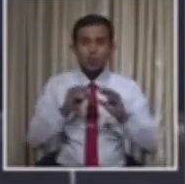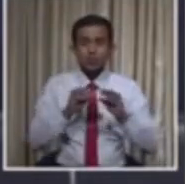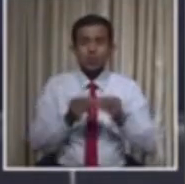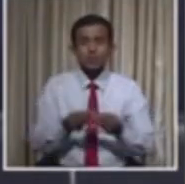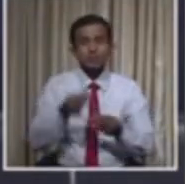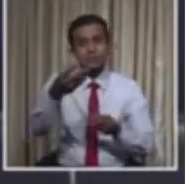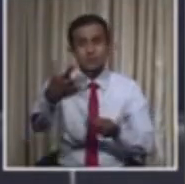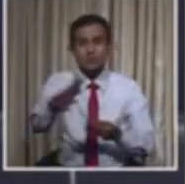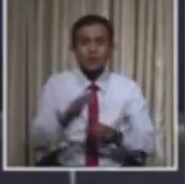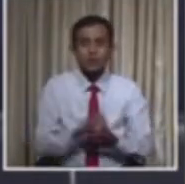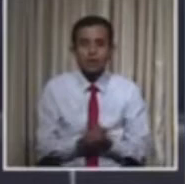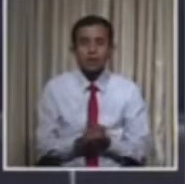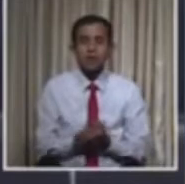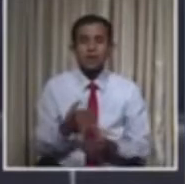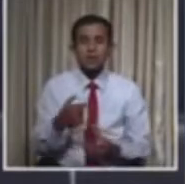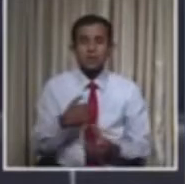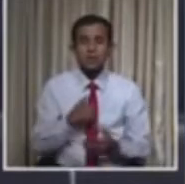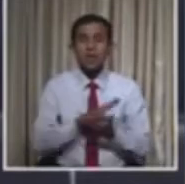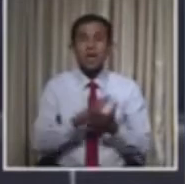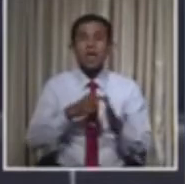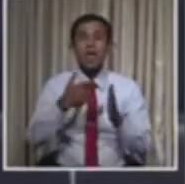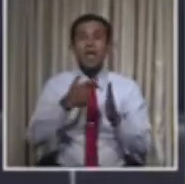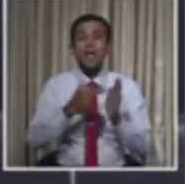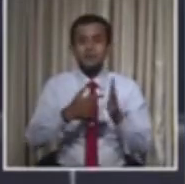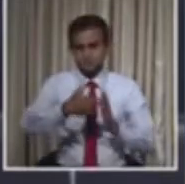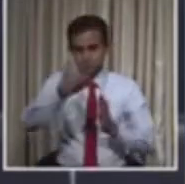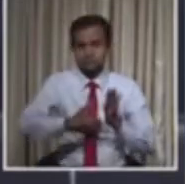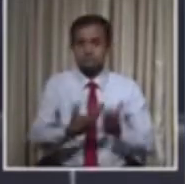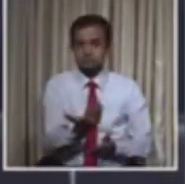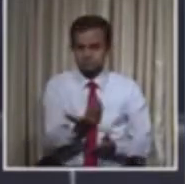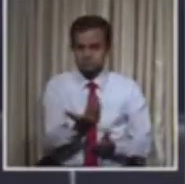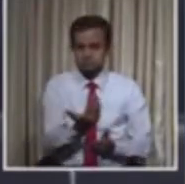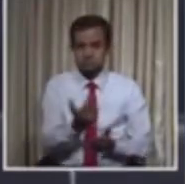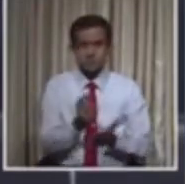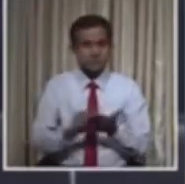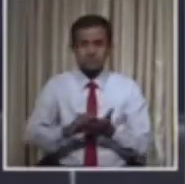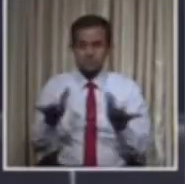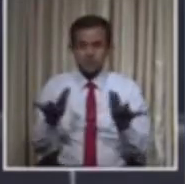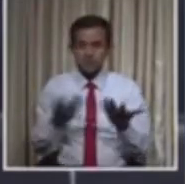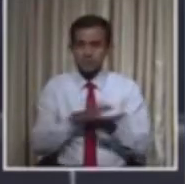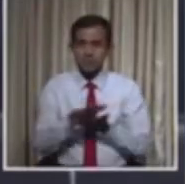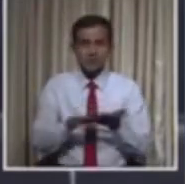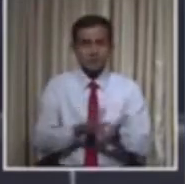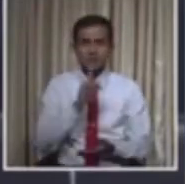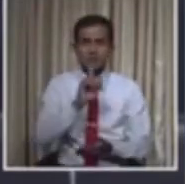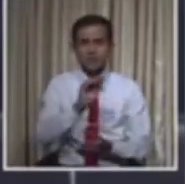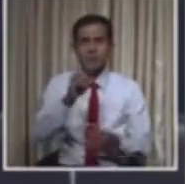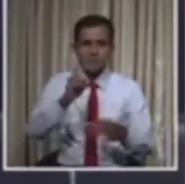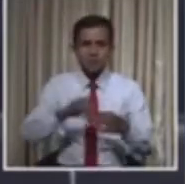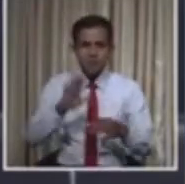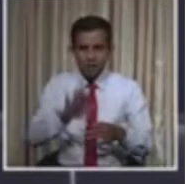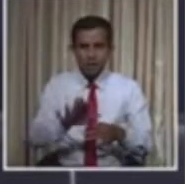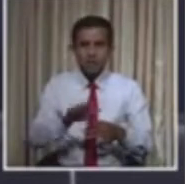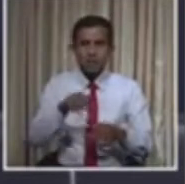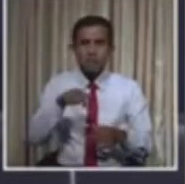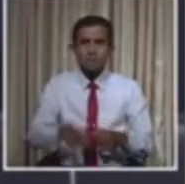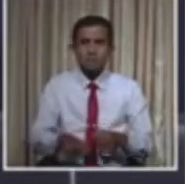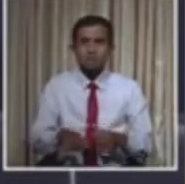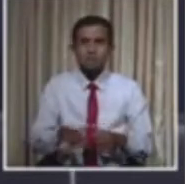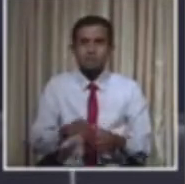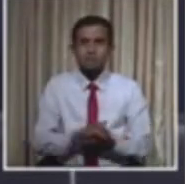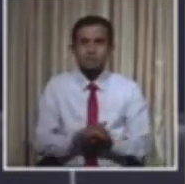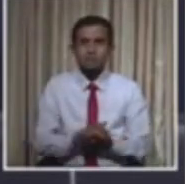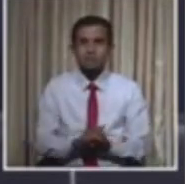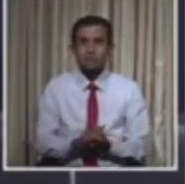me the Hansard. If that is so, I will explain. But this is not a question I given to the minister. මෙතන කියන්නේ මේ කැබිනට් එකට දුන්නේ නැහැ කියලා.